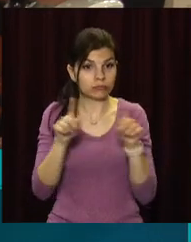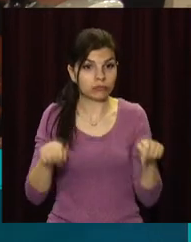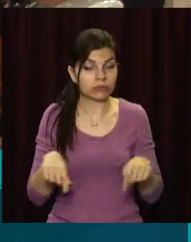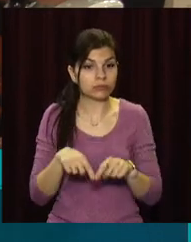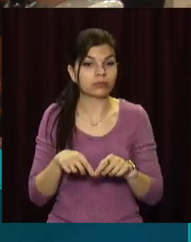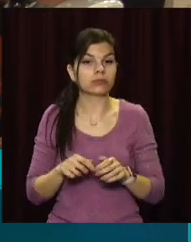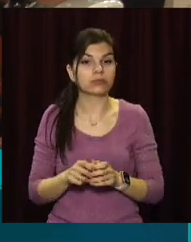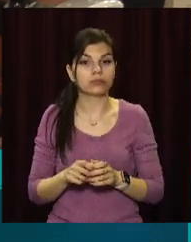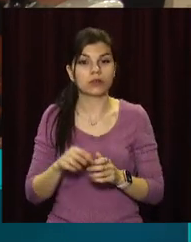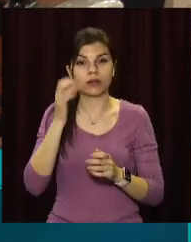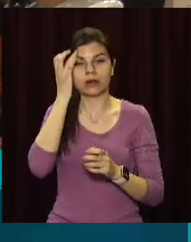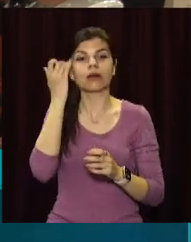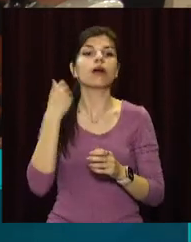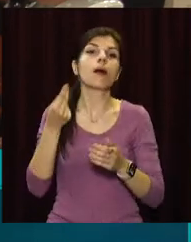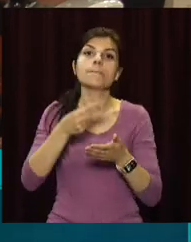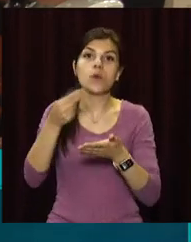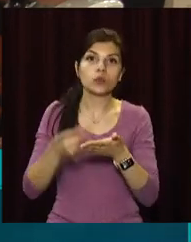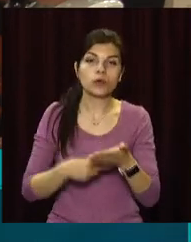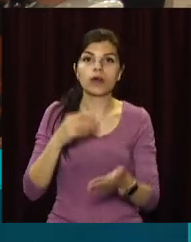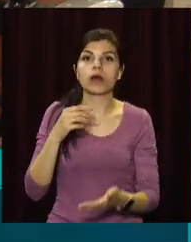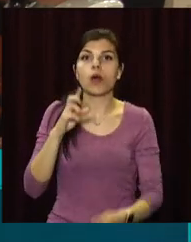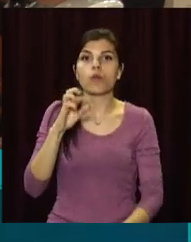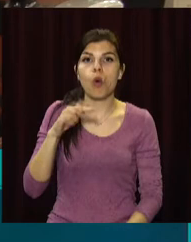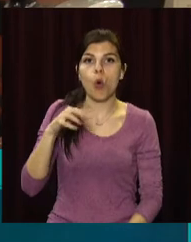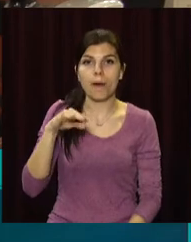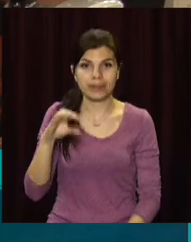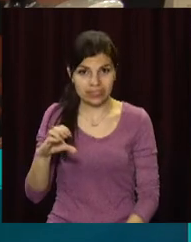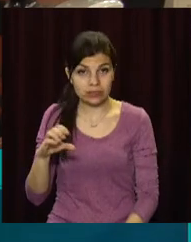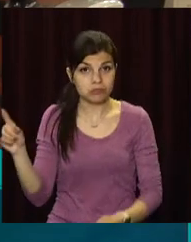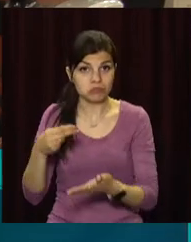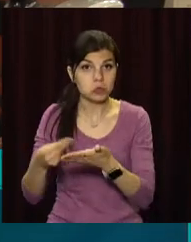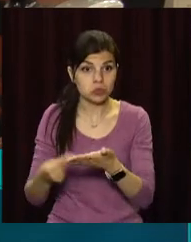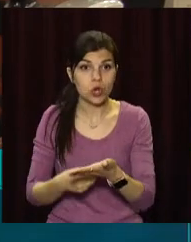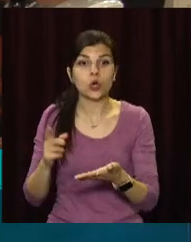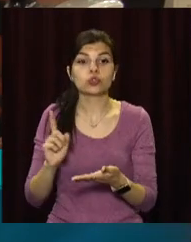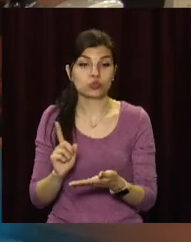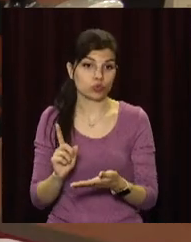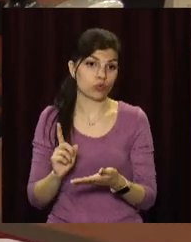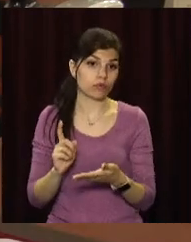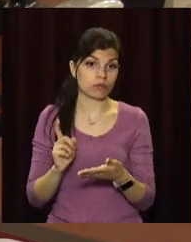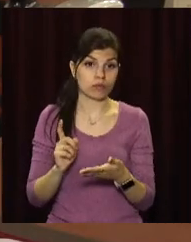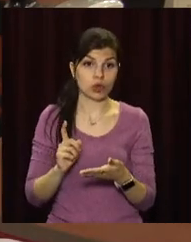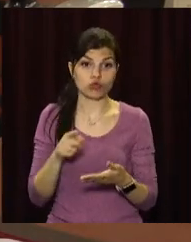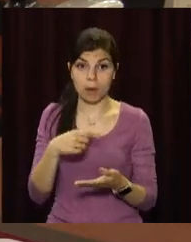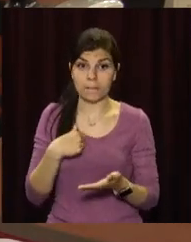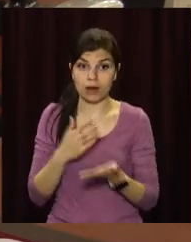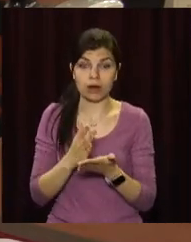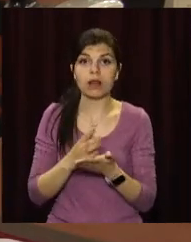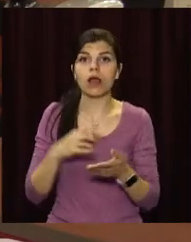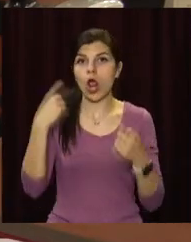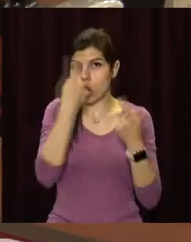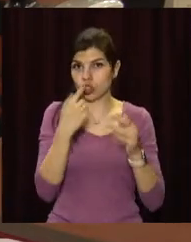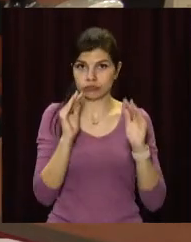подписанное Владимиром Баганисом, что в рамках того, что мы являемся коммунальным предприятием,